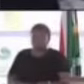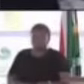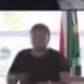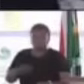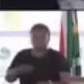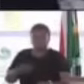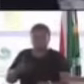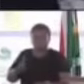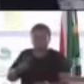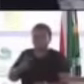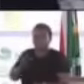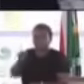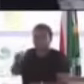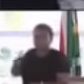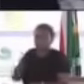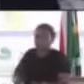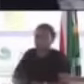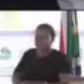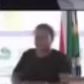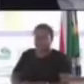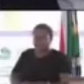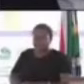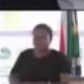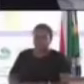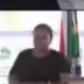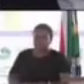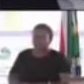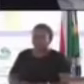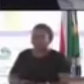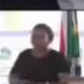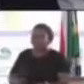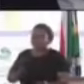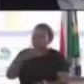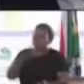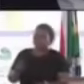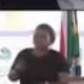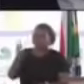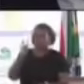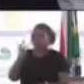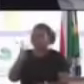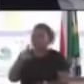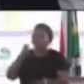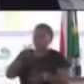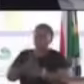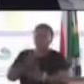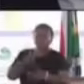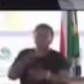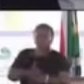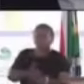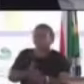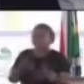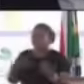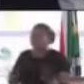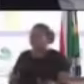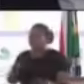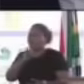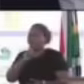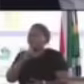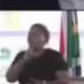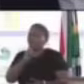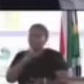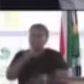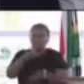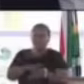ngiyafisa kungabe ukuthi amanzi sizowasebenzela siwasebenzisele mhlawumbe lezo yidingo